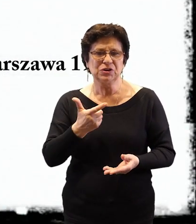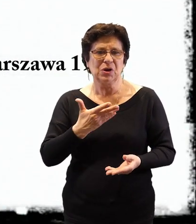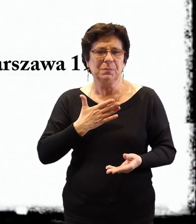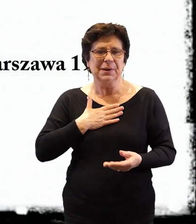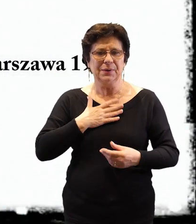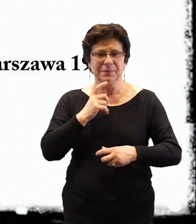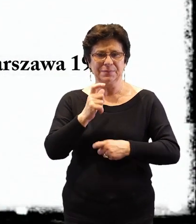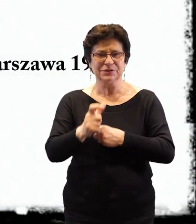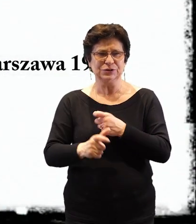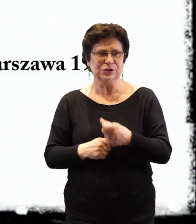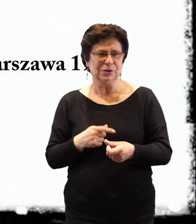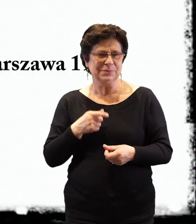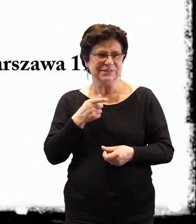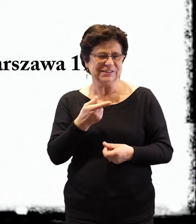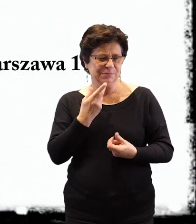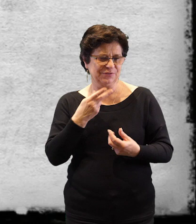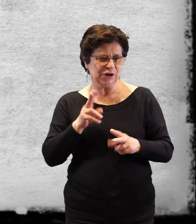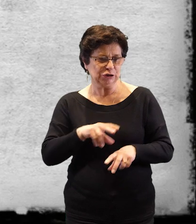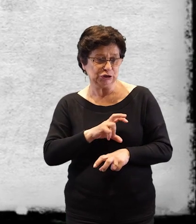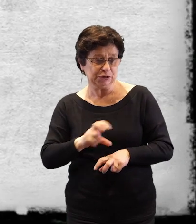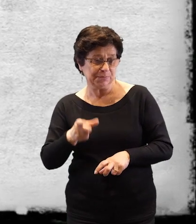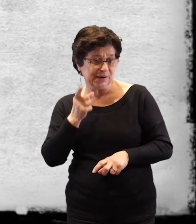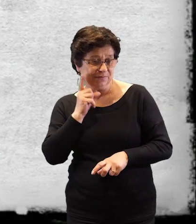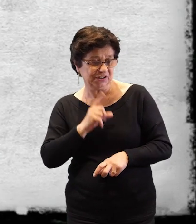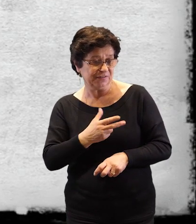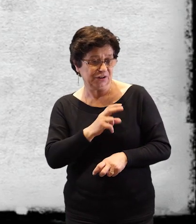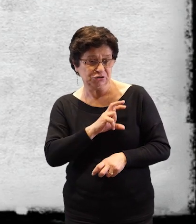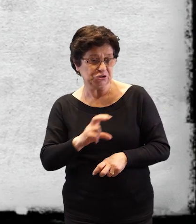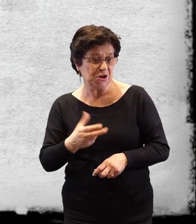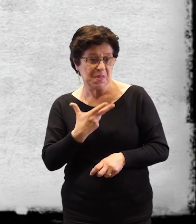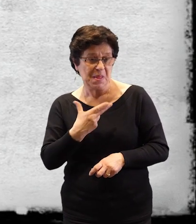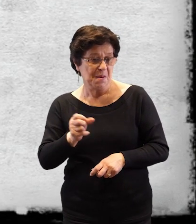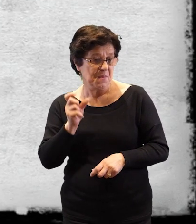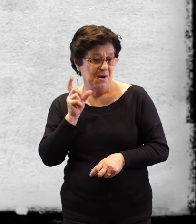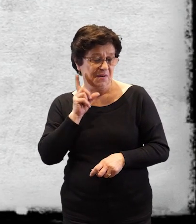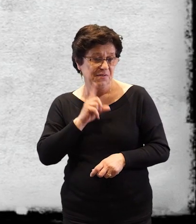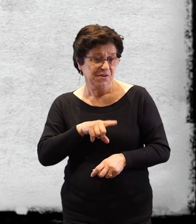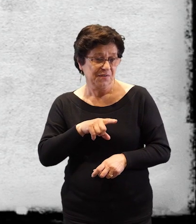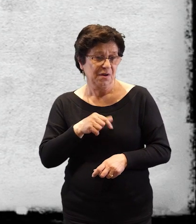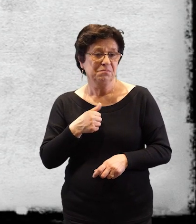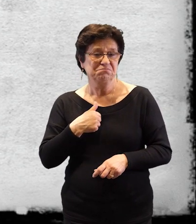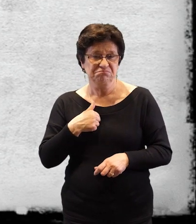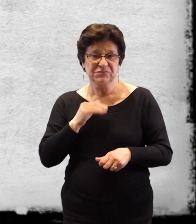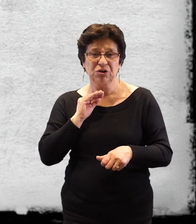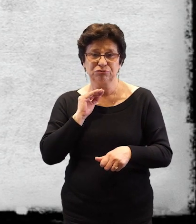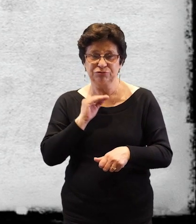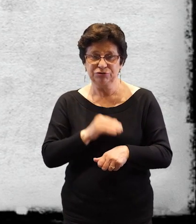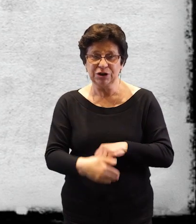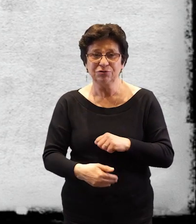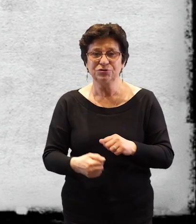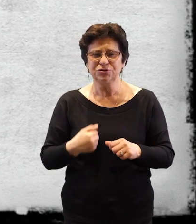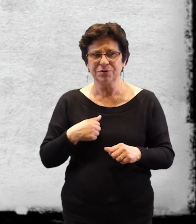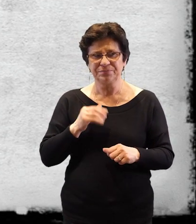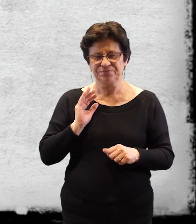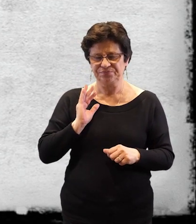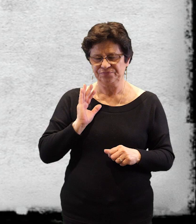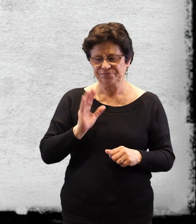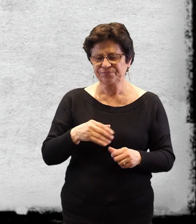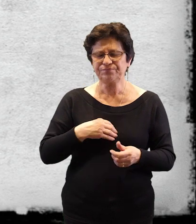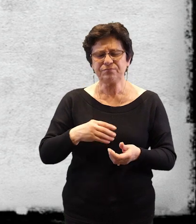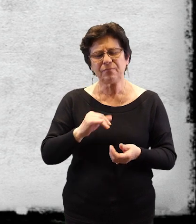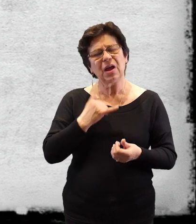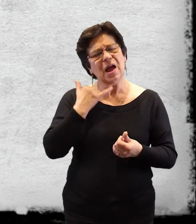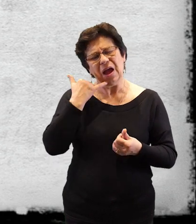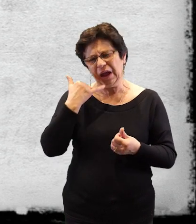tymi świadectwami? Czy one są prawdziwe, czy nieprawdziwe? No, szczęście mi dopisało kolejny raz, prowadząc zupełnie inne